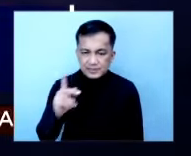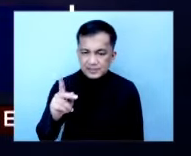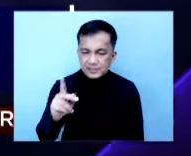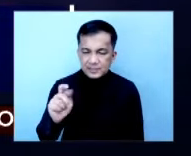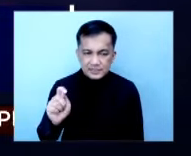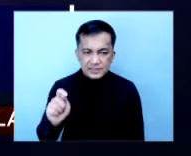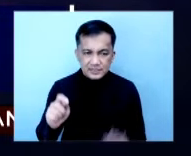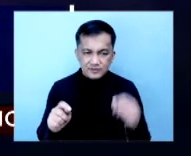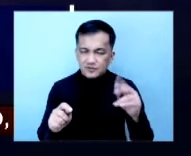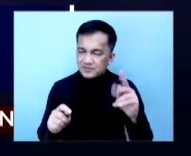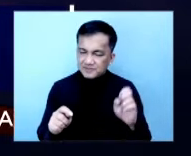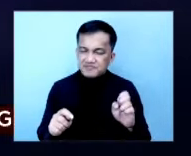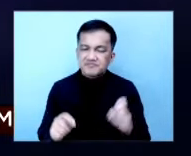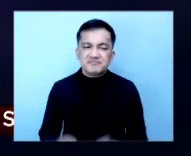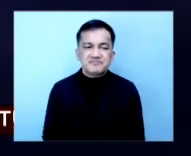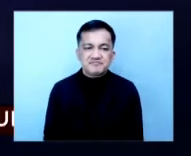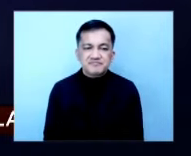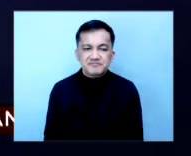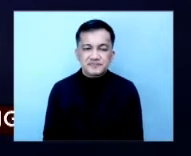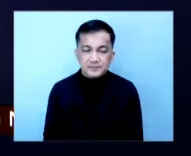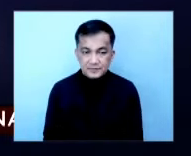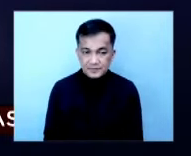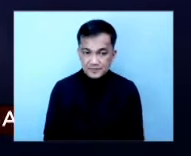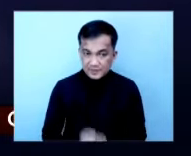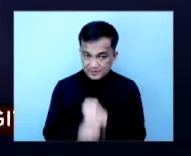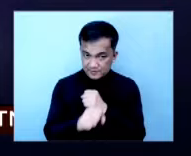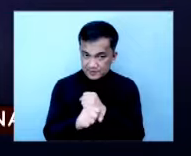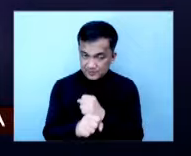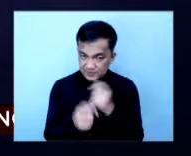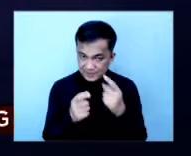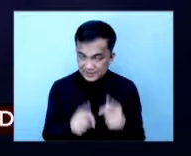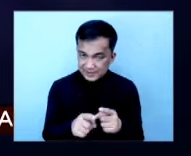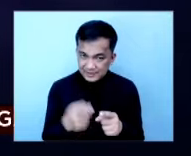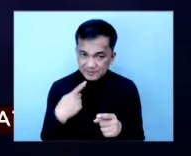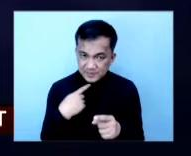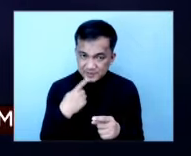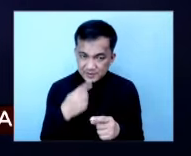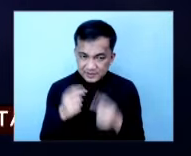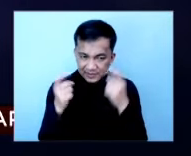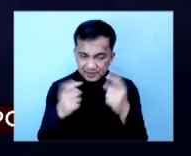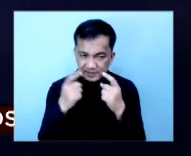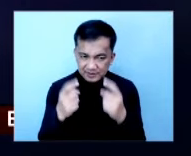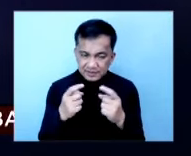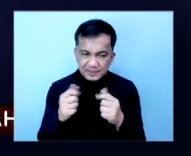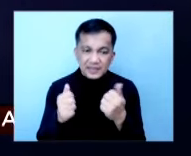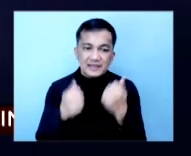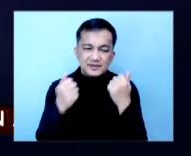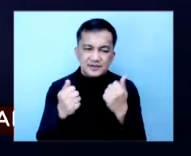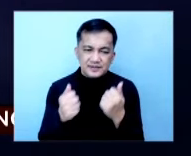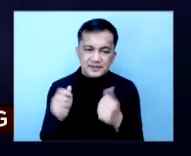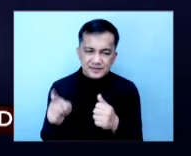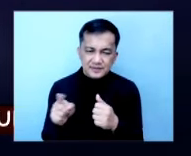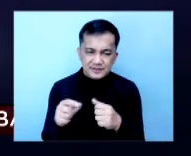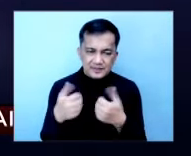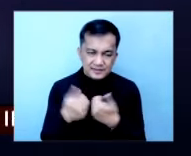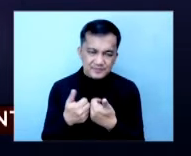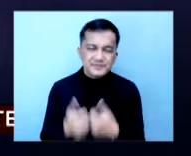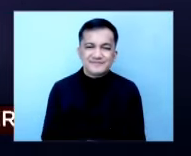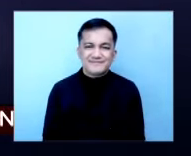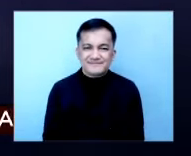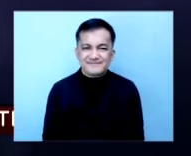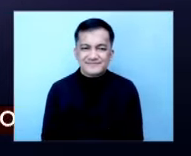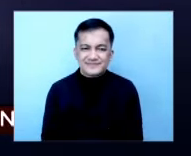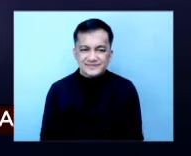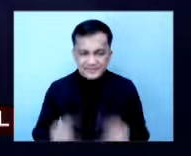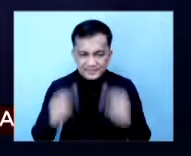Donny. At kung may ligawang nagaganap, meron ding nagse-celebrate ng kanilang anniversary as a love team. Nag-post